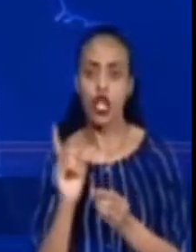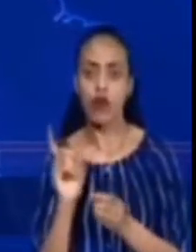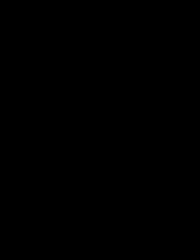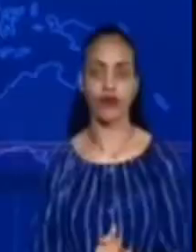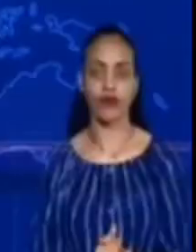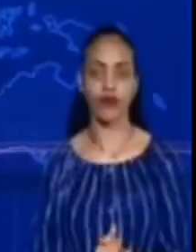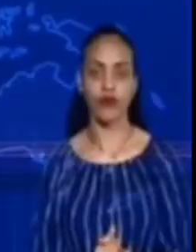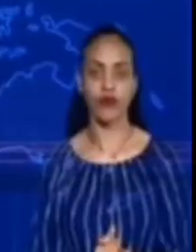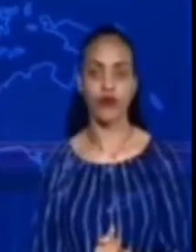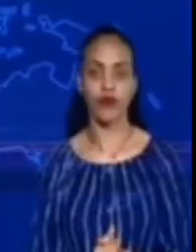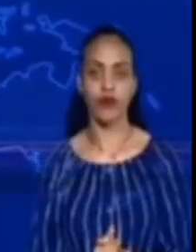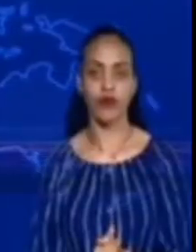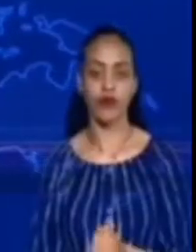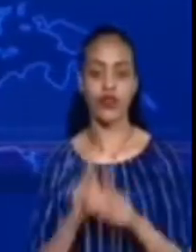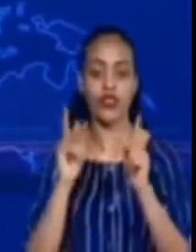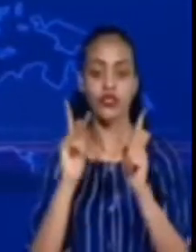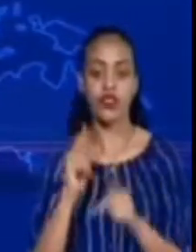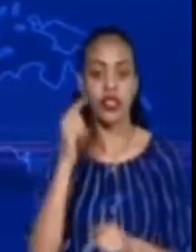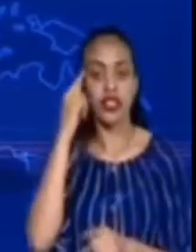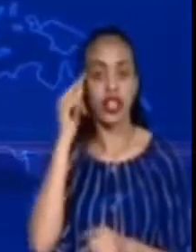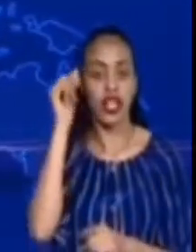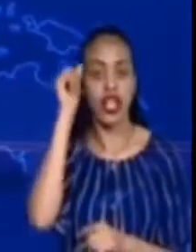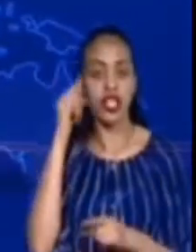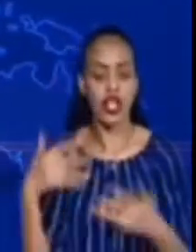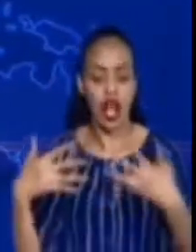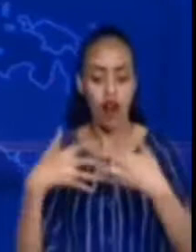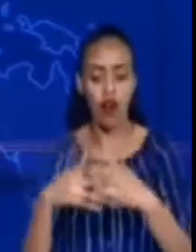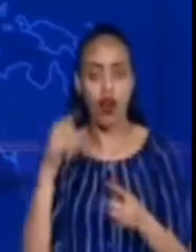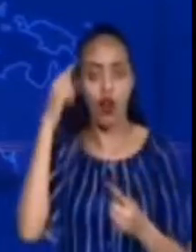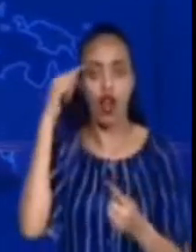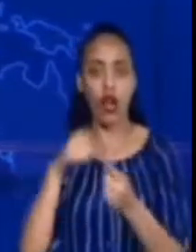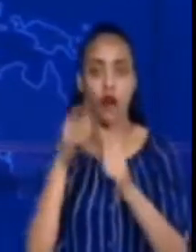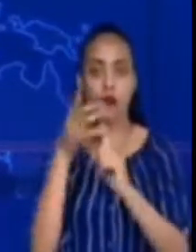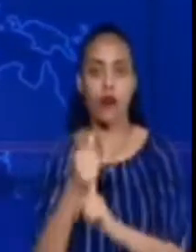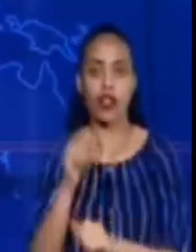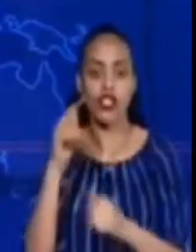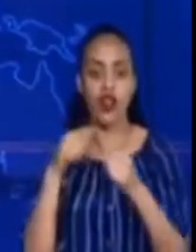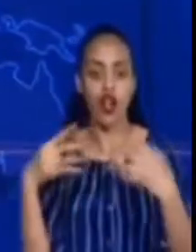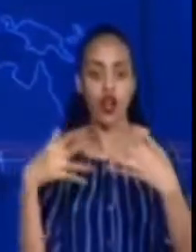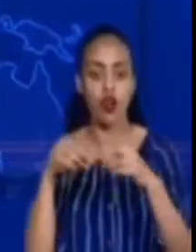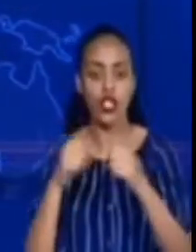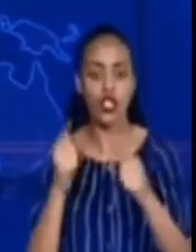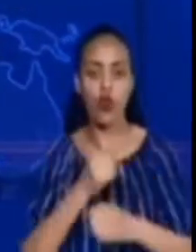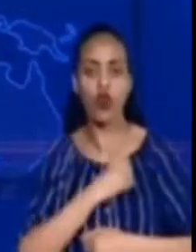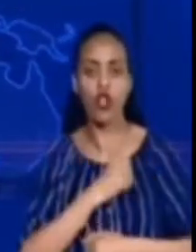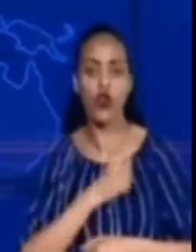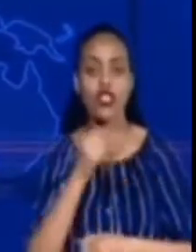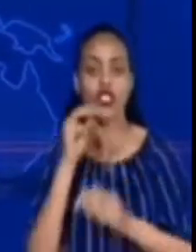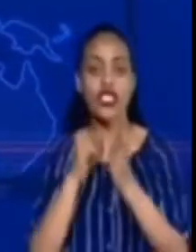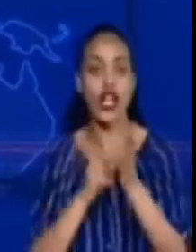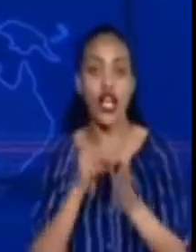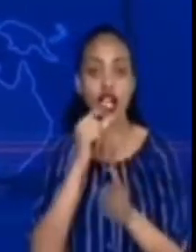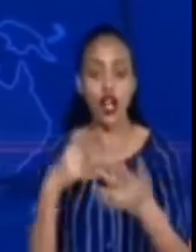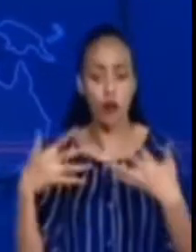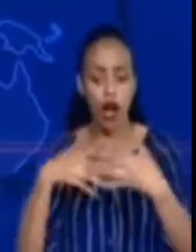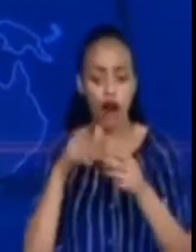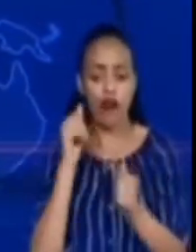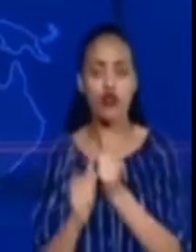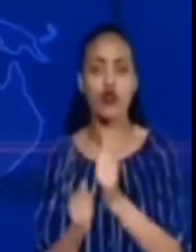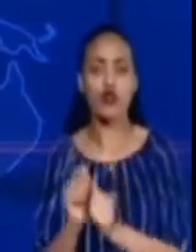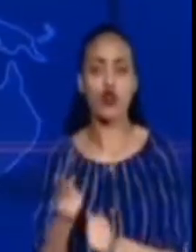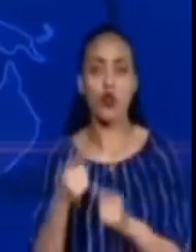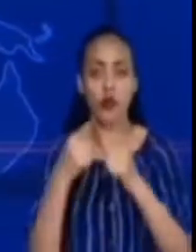ነው እኛ ደግሞ ከውጭ ሆነን ድምጻችን ይሰማ ድምጻችን ይስማ ዛሬ ፍርጥርጦ